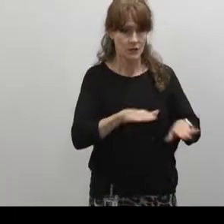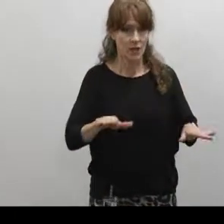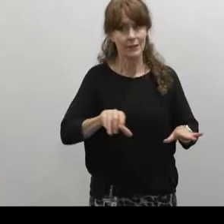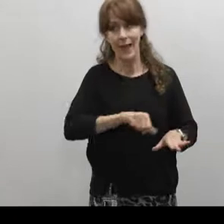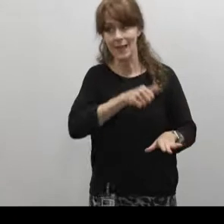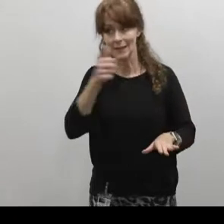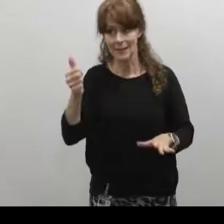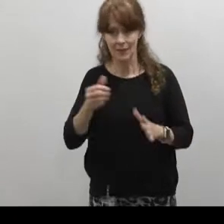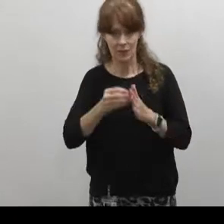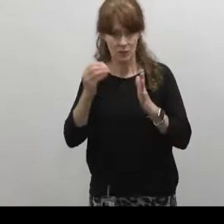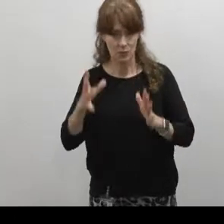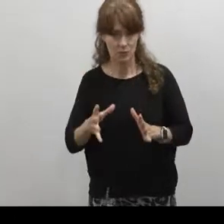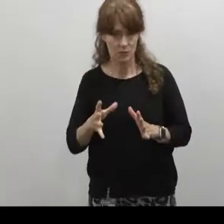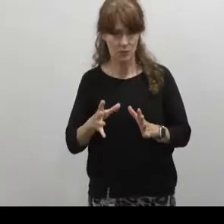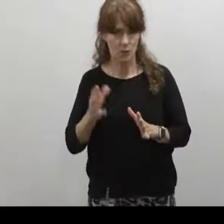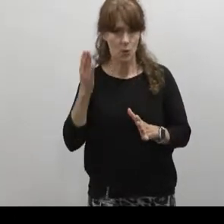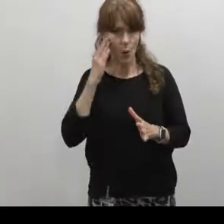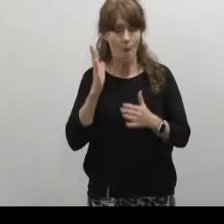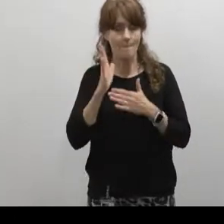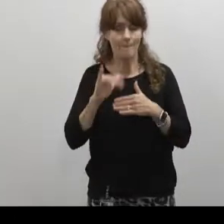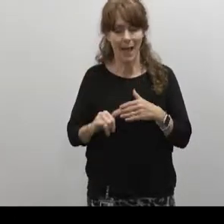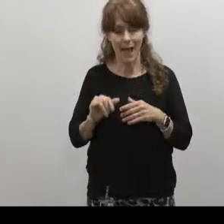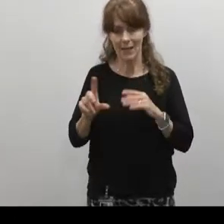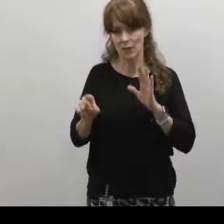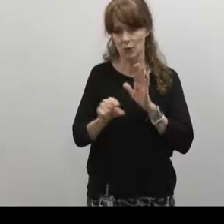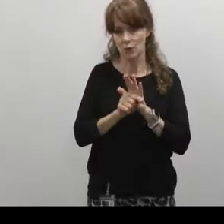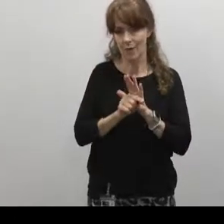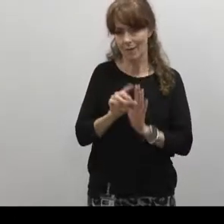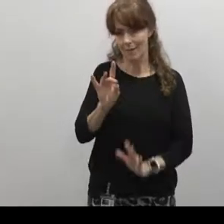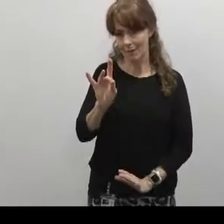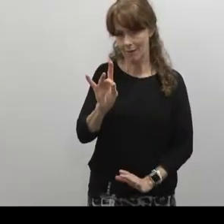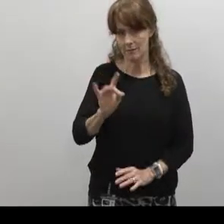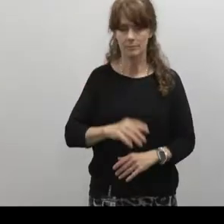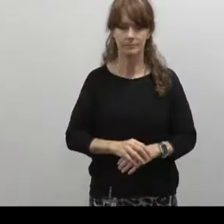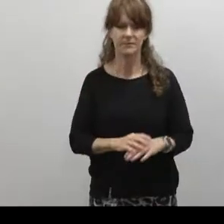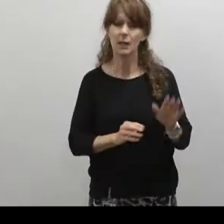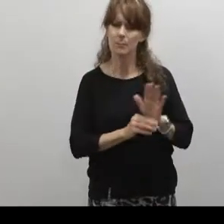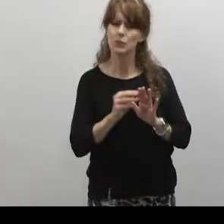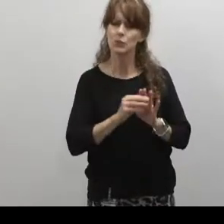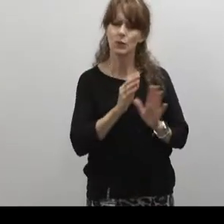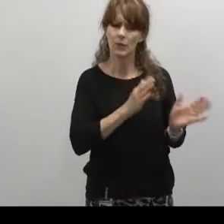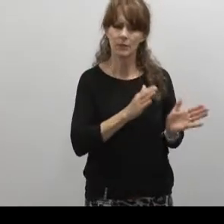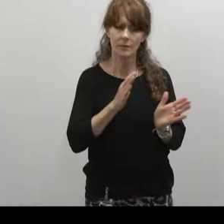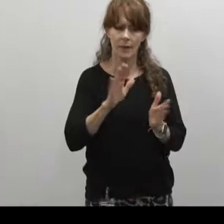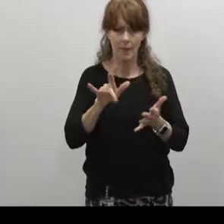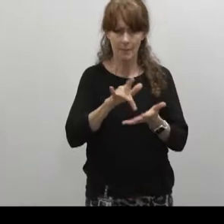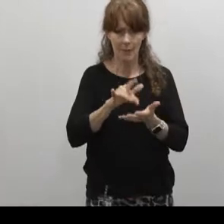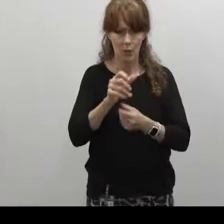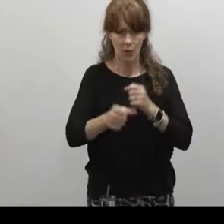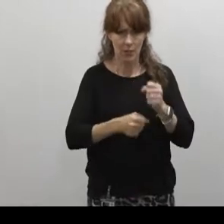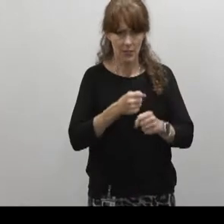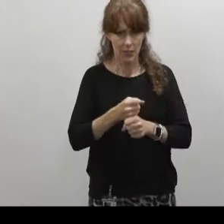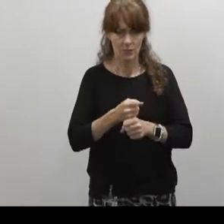nâng bơ thả cái chọn đăng nhằm mấy hay trẻ thưa nhằm mấy bê nạ kê đó thân nạm thì bầm bầy